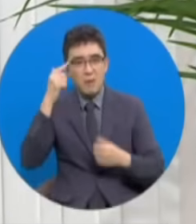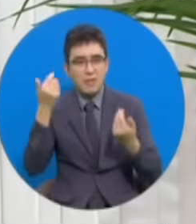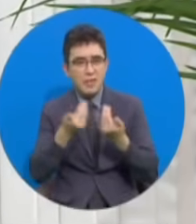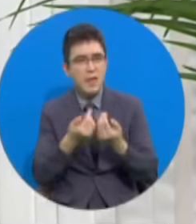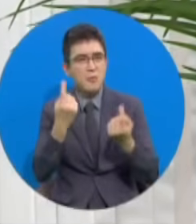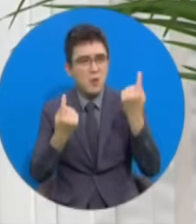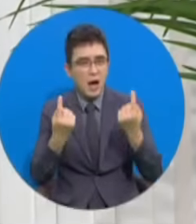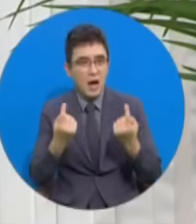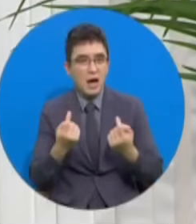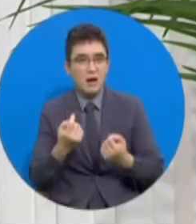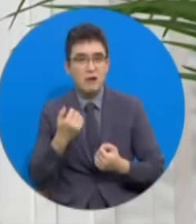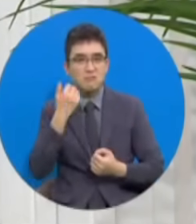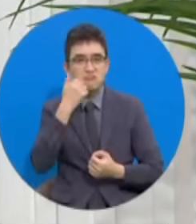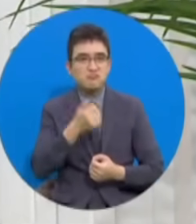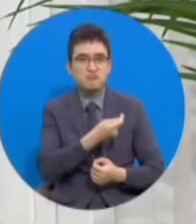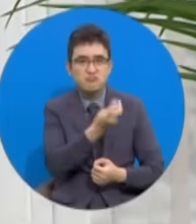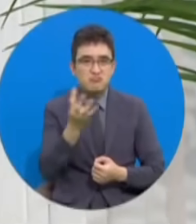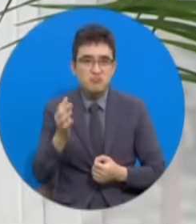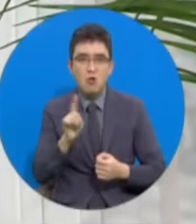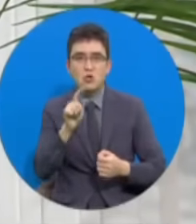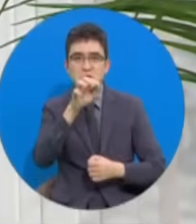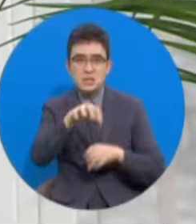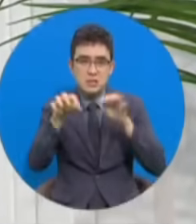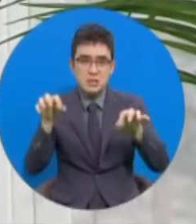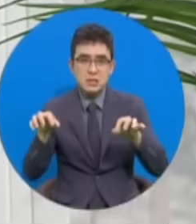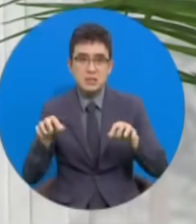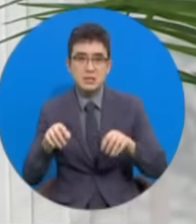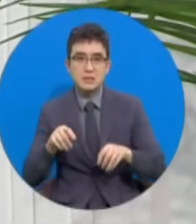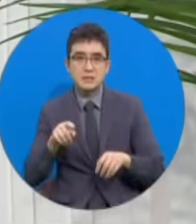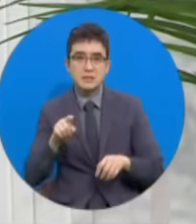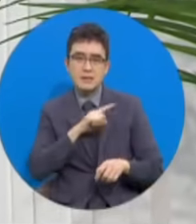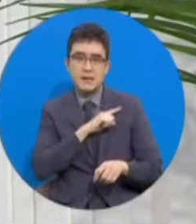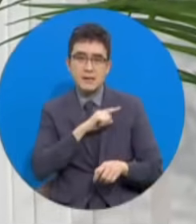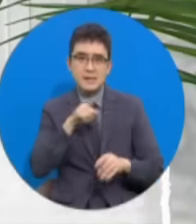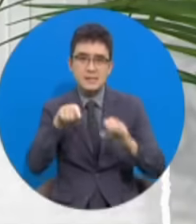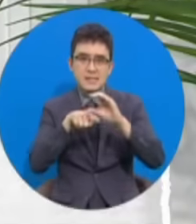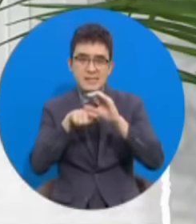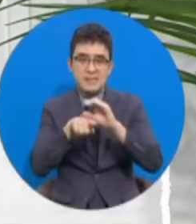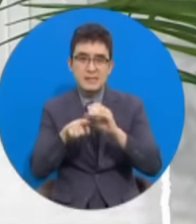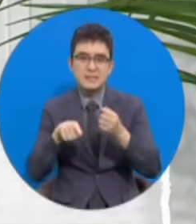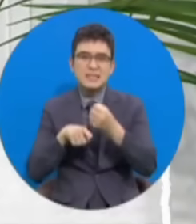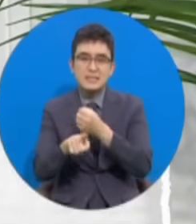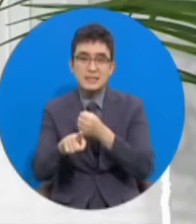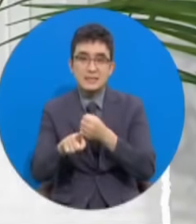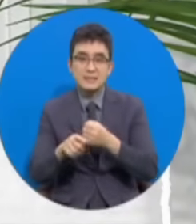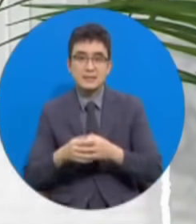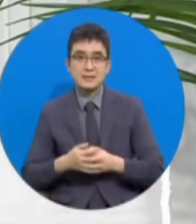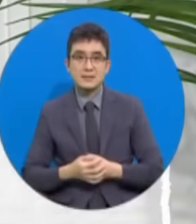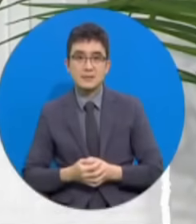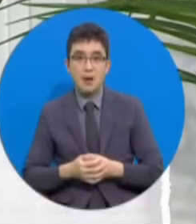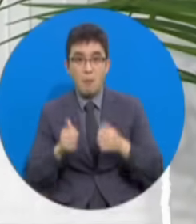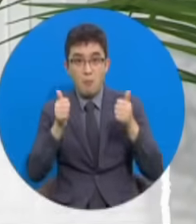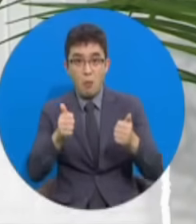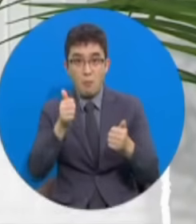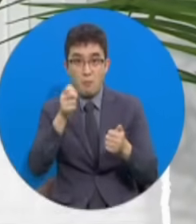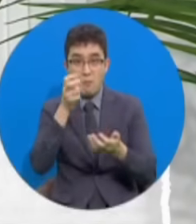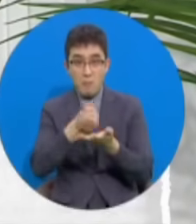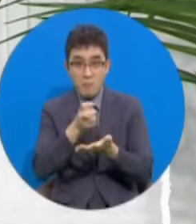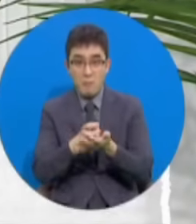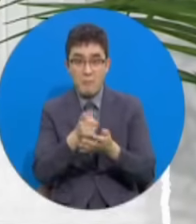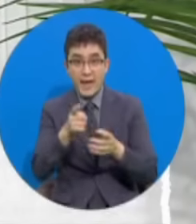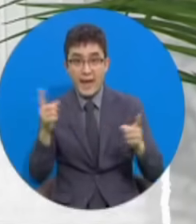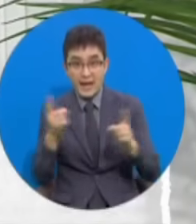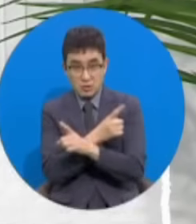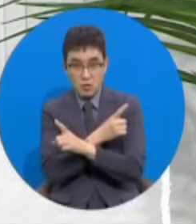있었습니다. 그러니까 결국에는 불체포 특권을 포기하려면 우리가 선언자적 의미로 접근을 할 수도 있고 실제로 법률 개정을 통해서 불체포